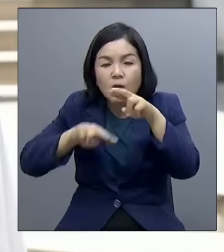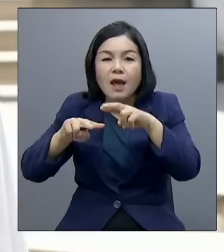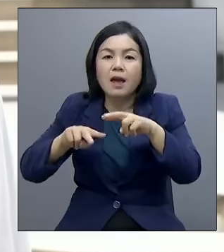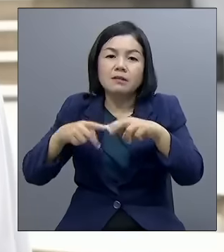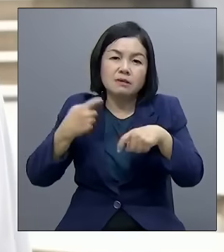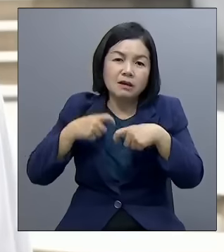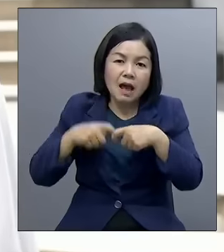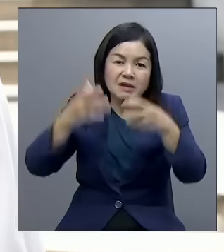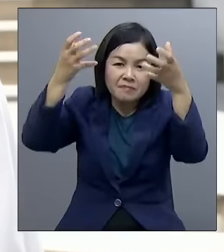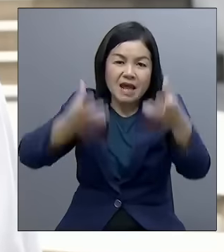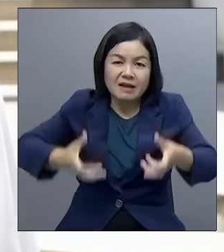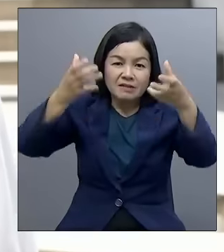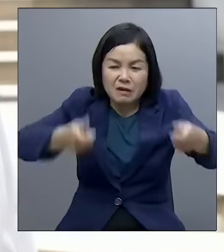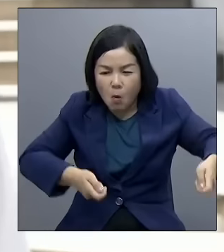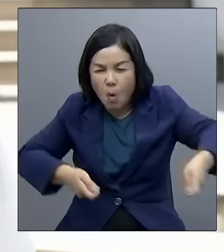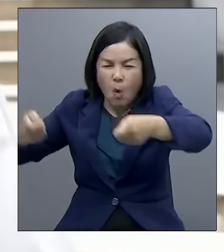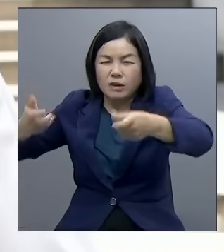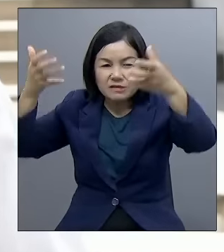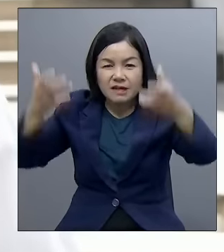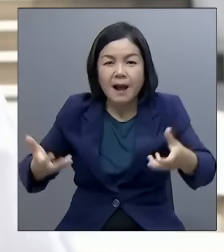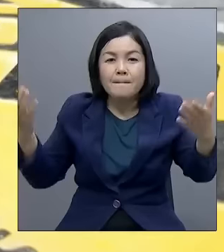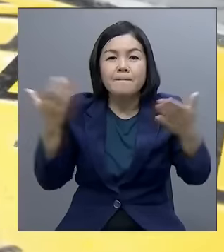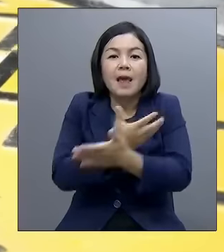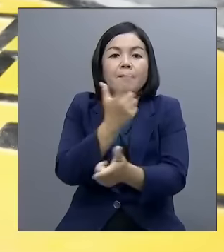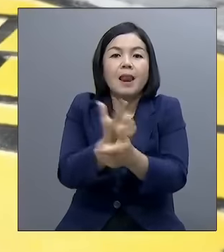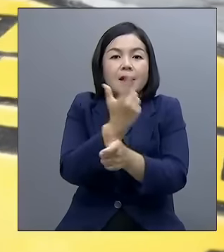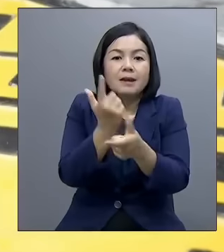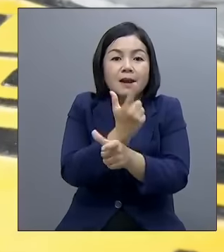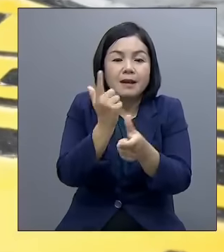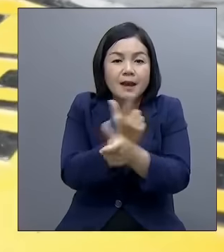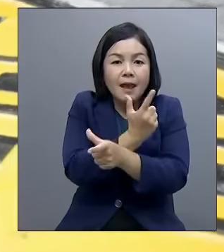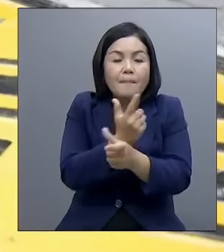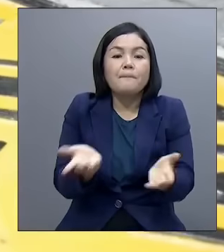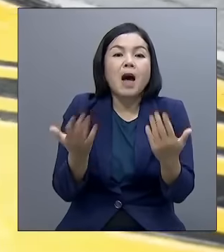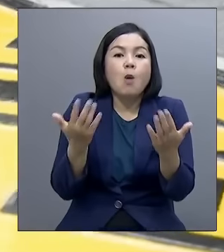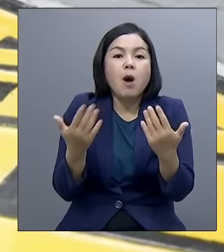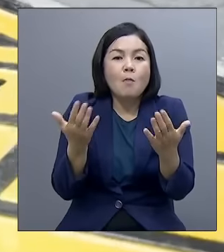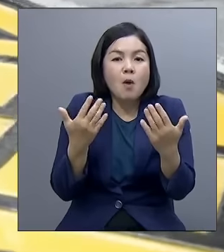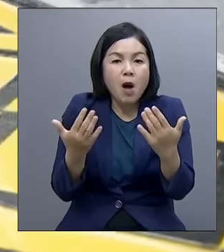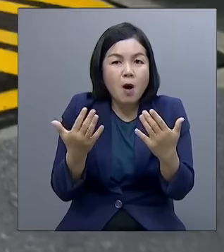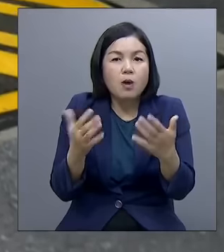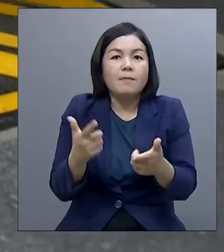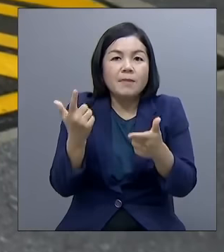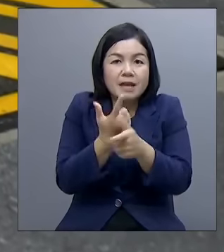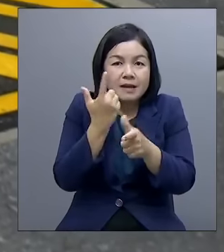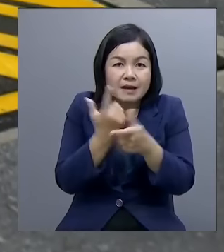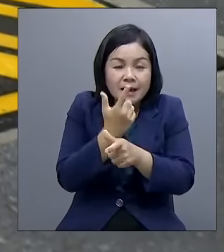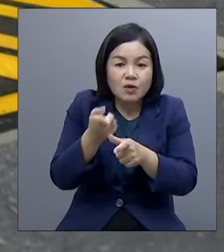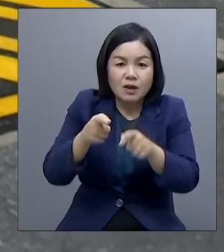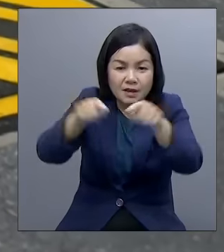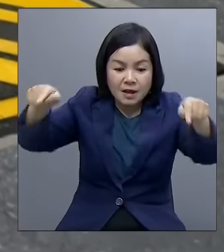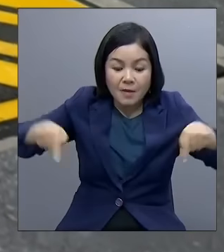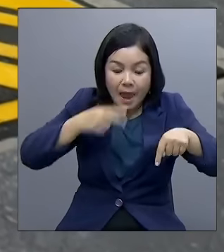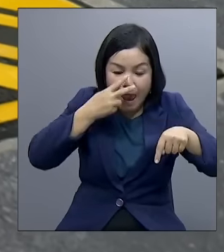องน้ำหนักในการยกต่างๆนี่เราก็จะเปลี่ยนเป็นฝาเหล็กฝาเหล็กมันมีน้ำหนักเบาแล้วก็บางฝาเนี่ยซึ่งในจุดที่คนม